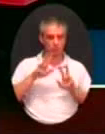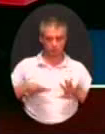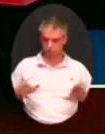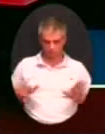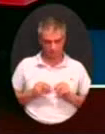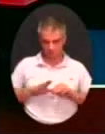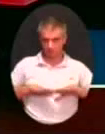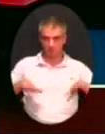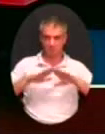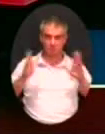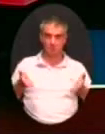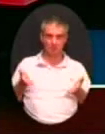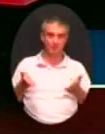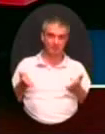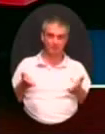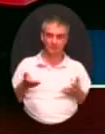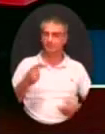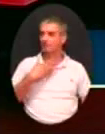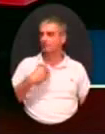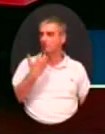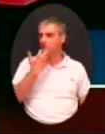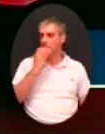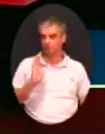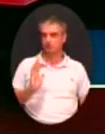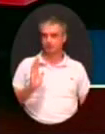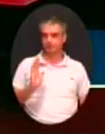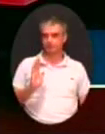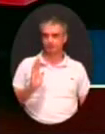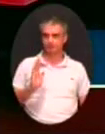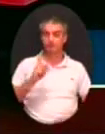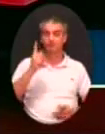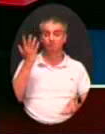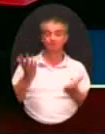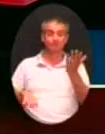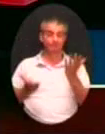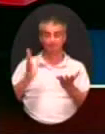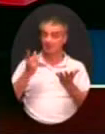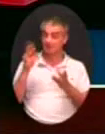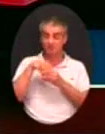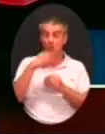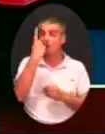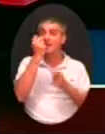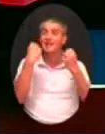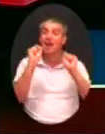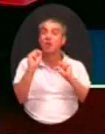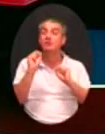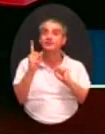לצד באולפן. אני רוצה להסביר. יש הבדל אם אתה מכניס אפילו חילוני